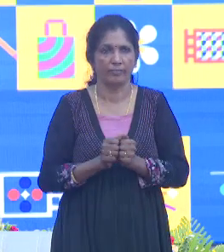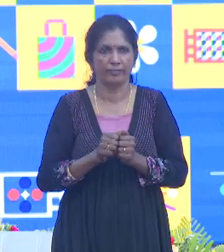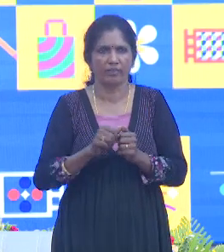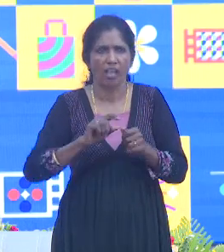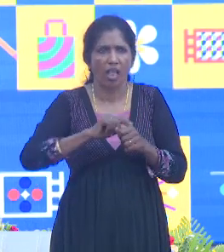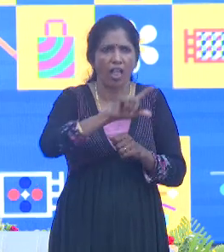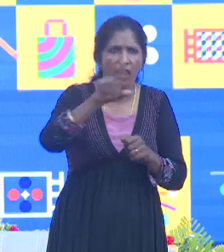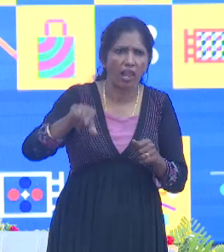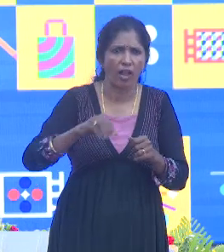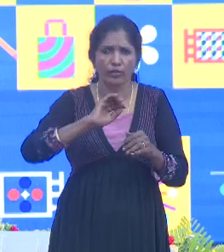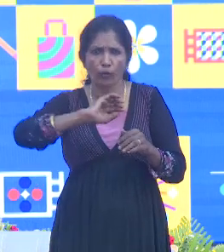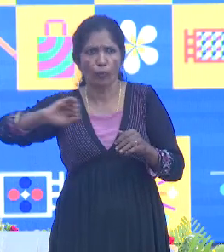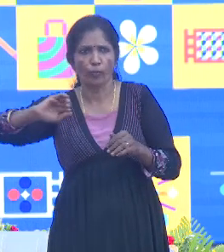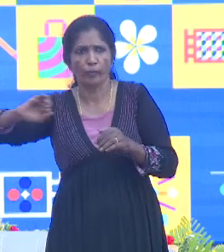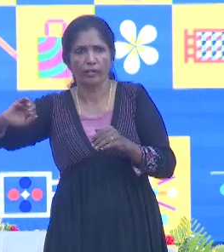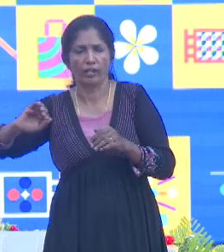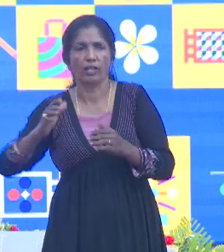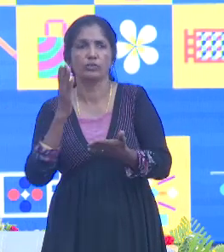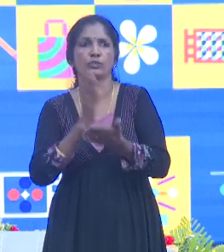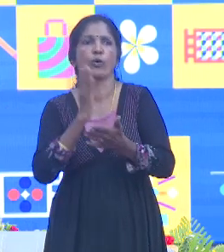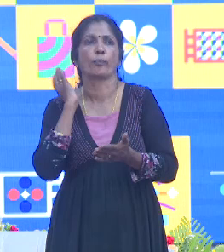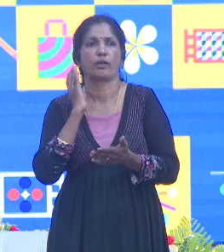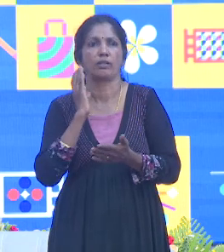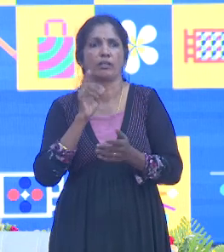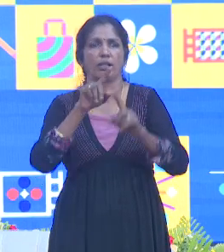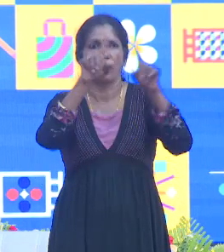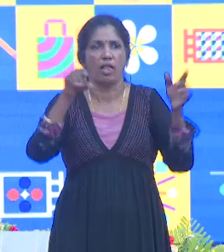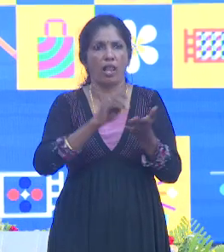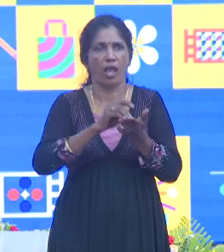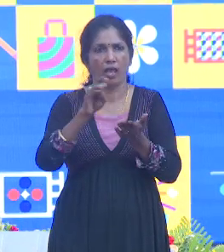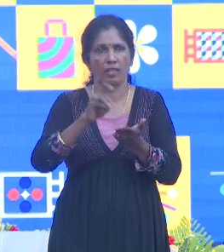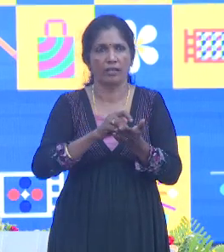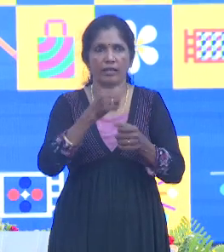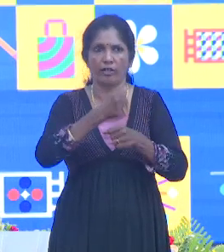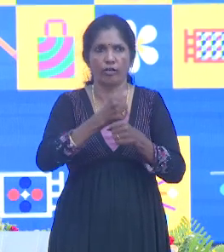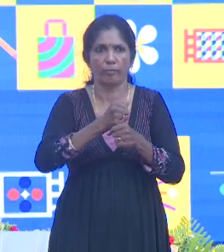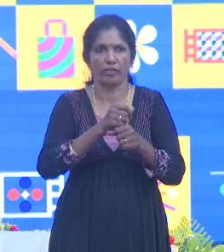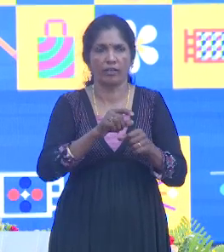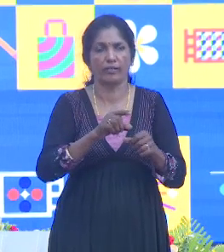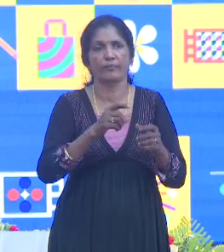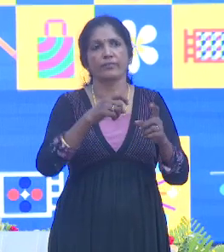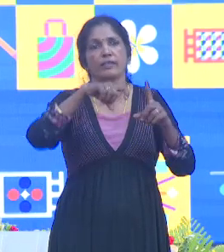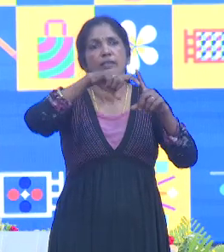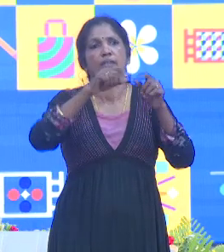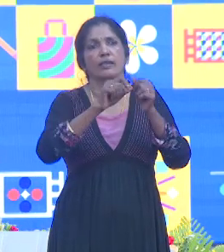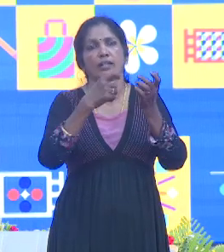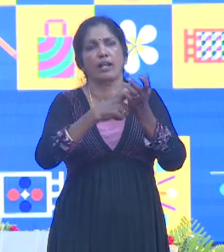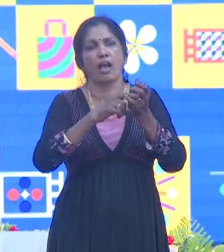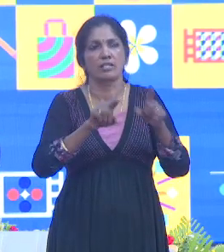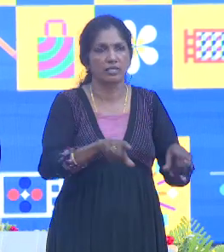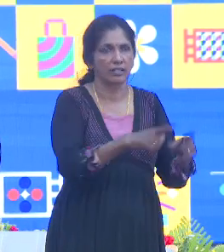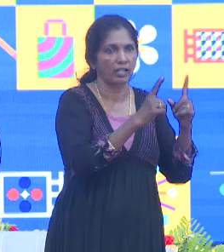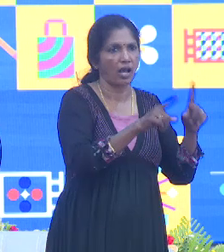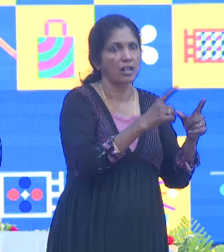എല്ലാവിധ ഒഴിപ്പിക്കൽ നടപടികളും നിർത്തിവെച്ചുകൊണ്ടാണ് ആ ഗവൺമെൻറ് കാർഷിക ബന്ധ നിയമത്തിലേക്ക് പോയത്.